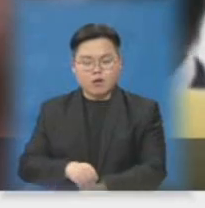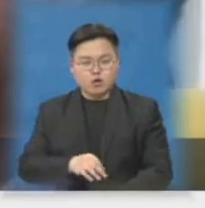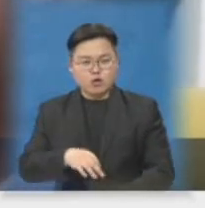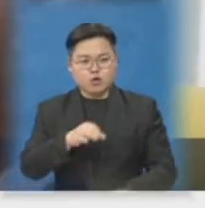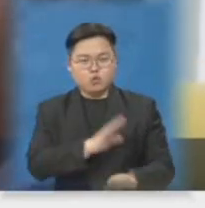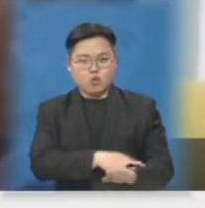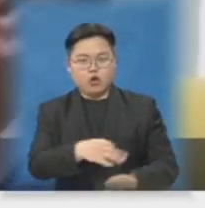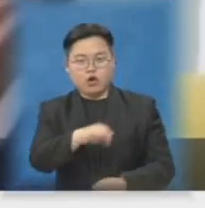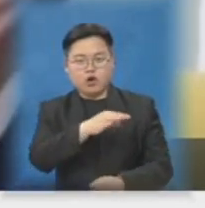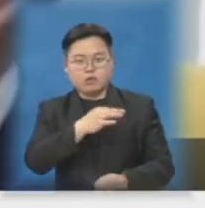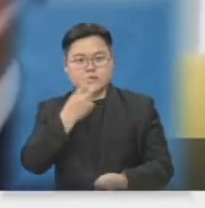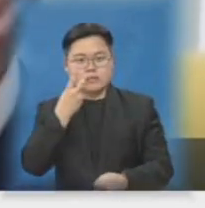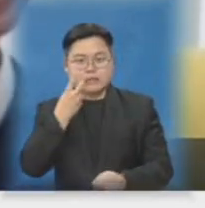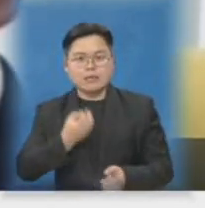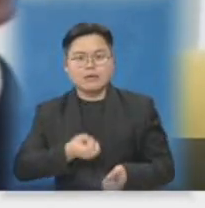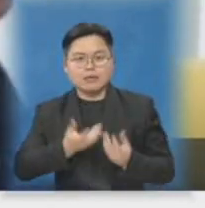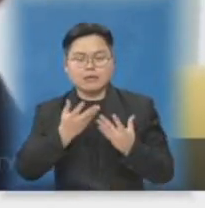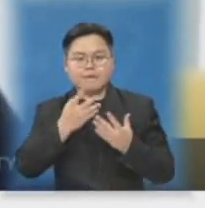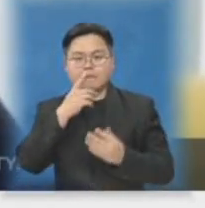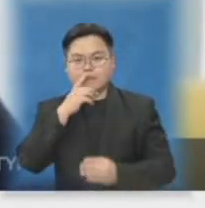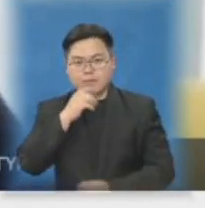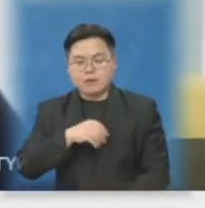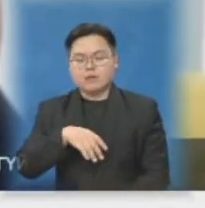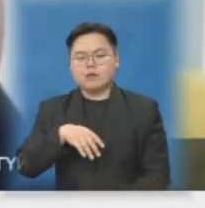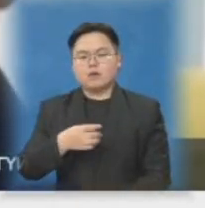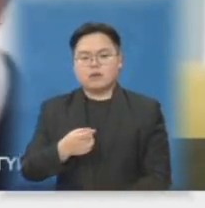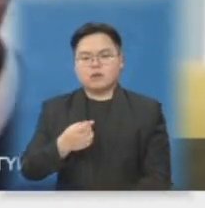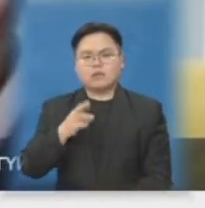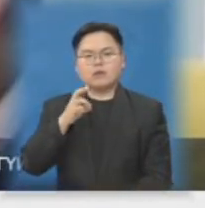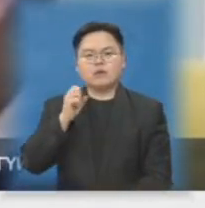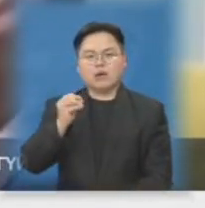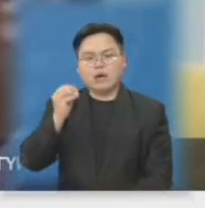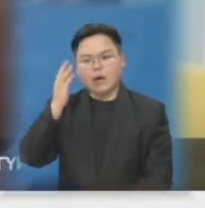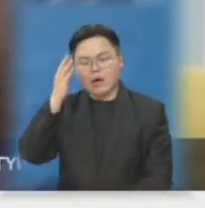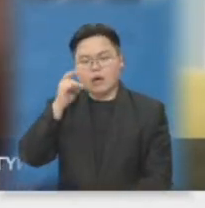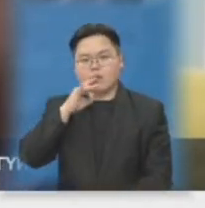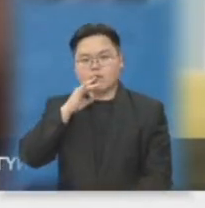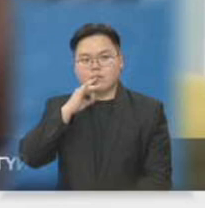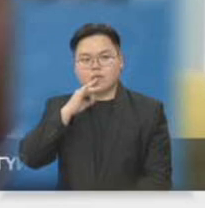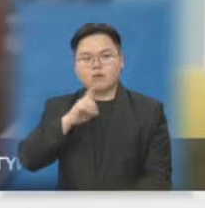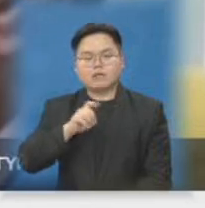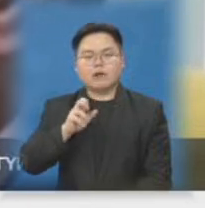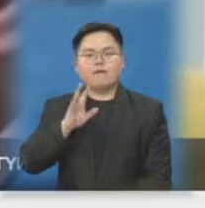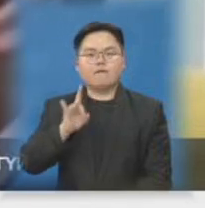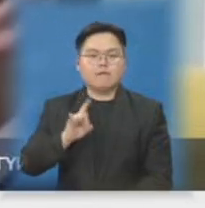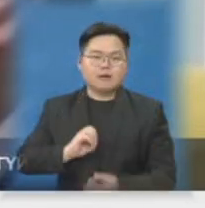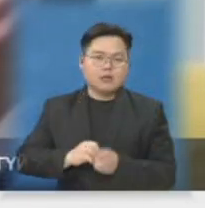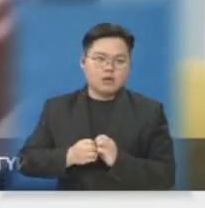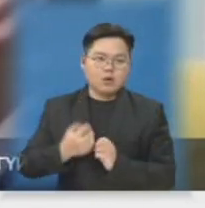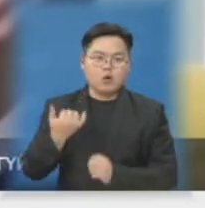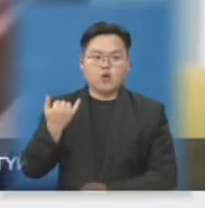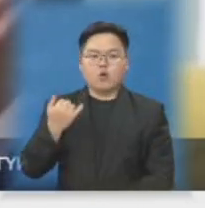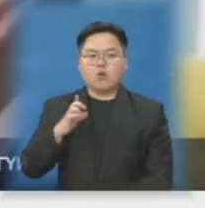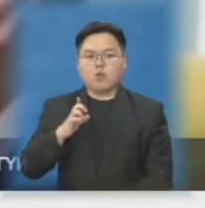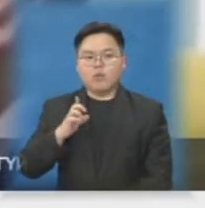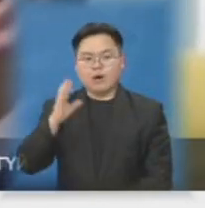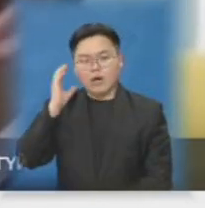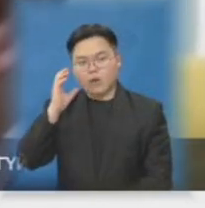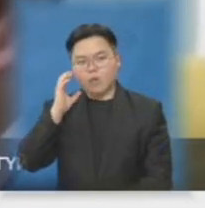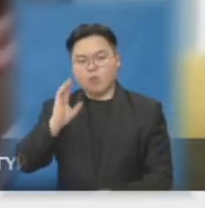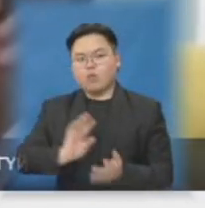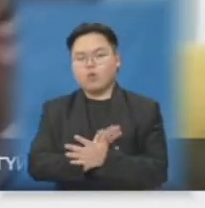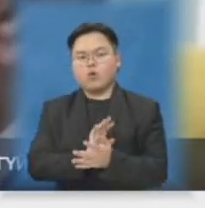газараа хөжрөөд байгаа. Тийм учраас энэ дээр энэ загварчлал хийх нийтийн тээврийн эргэлтийг яаж